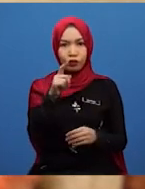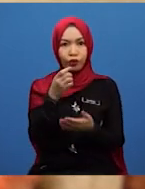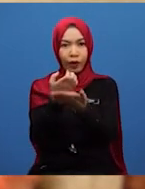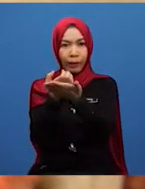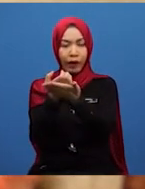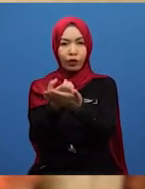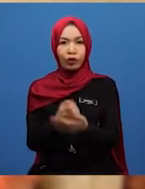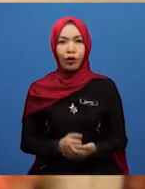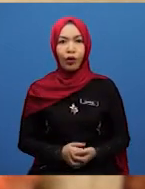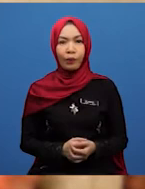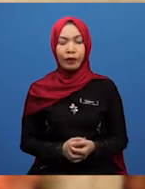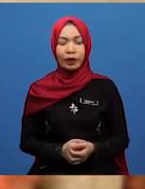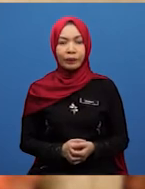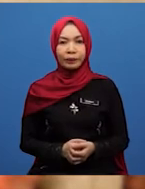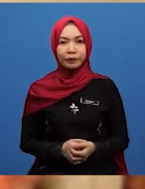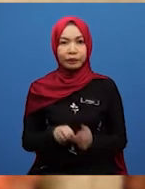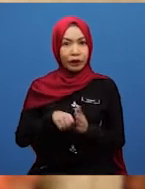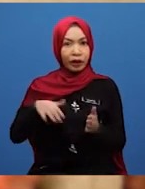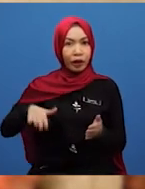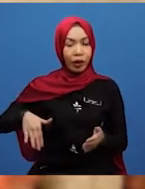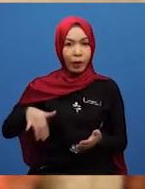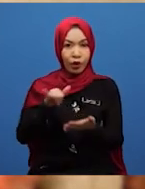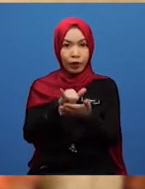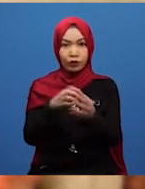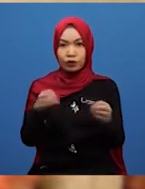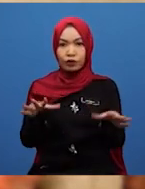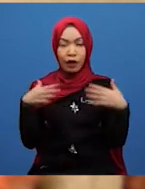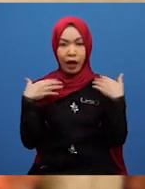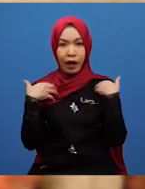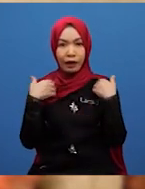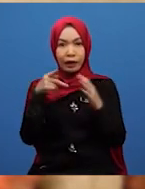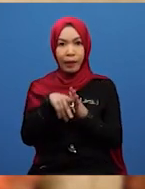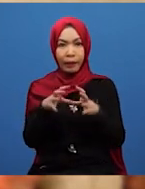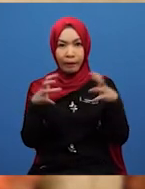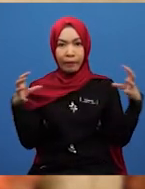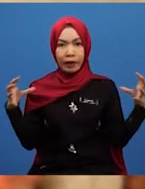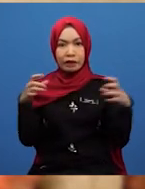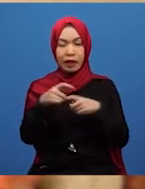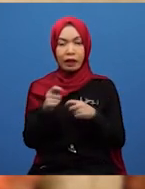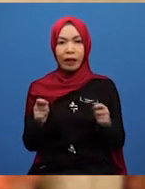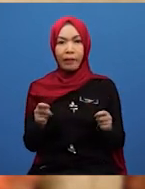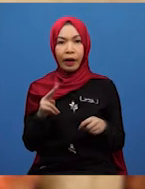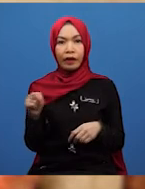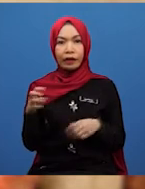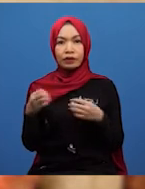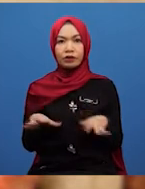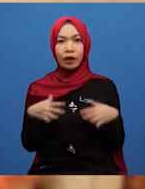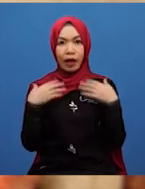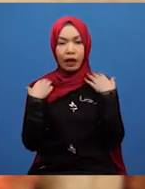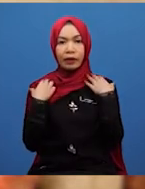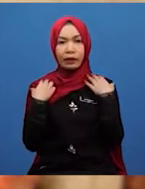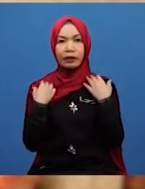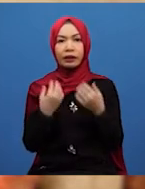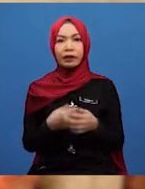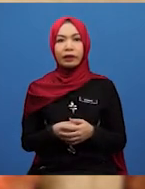Pangeran Indramakota sampai, sudah ada pembesar tempatan di sana. Salah seorangnya ialah